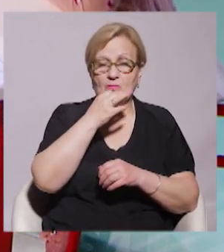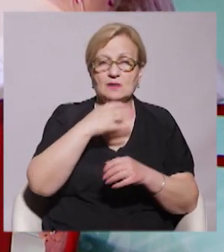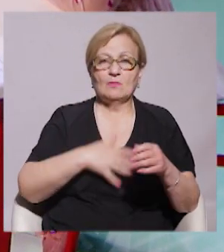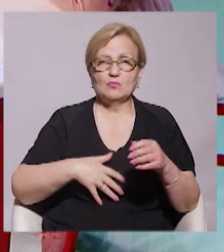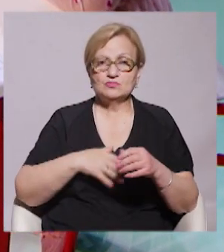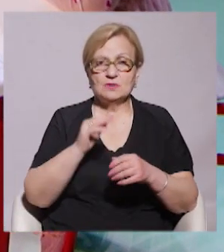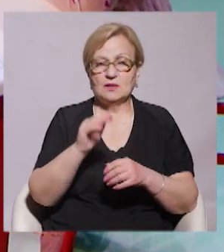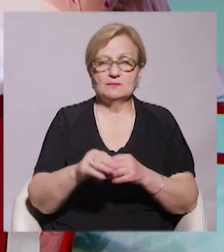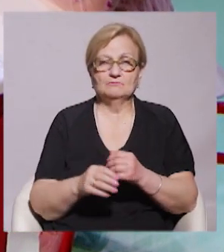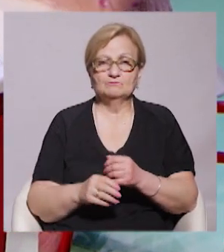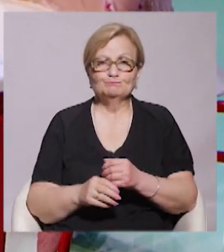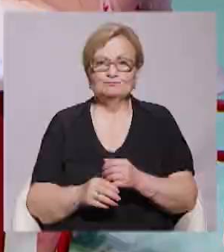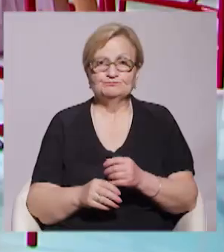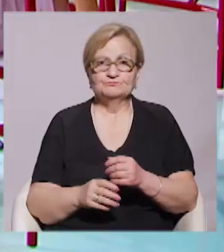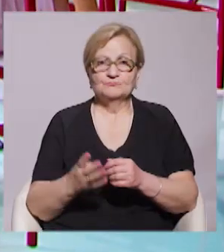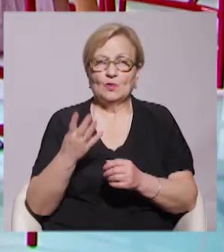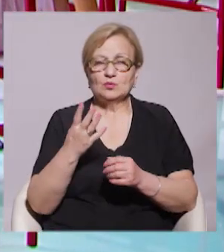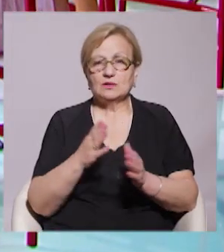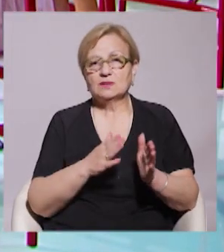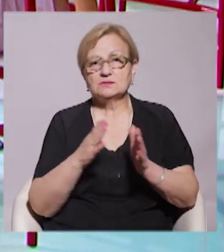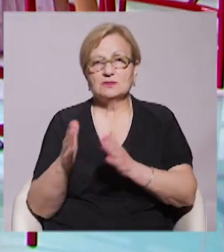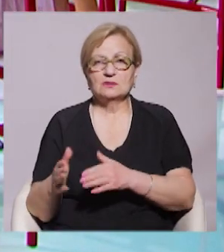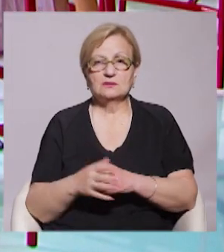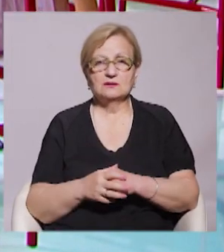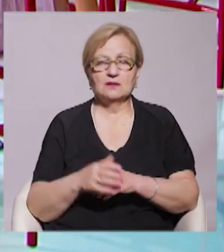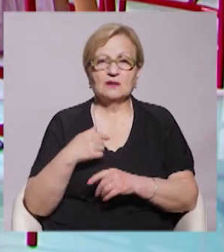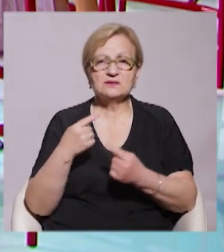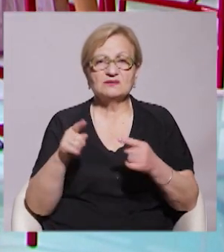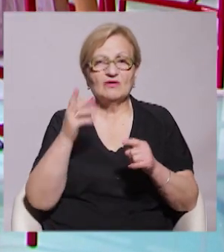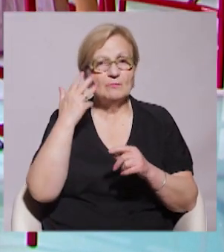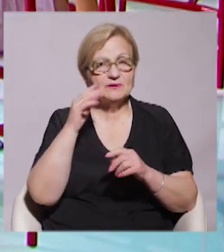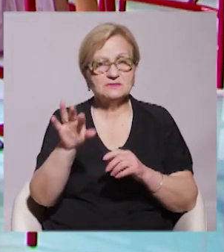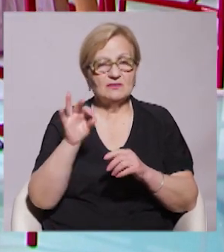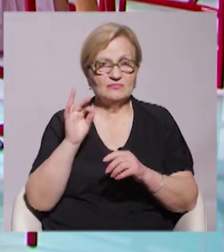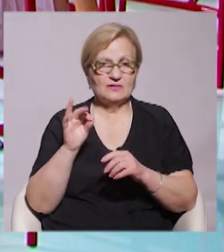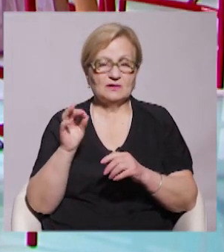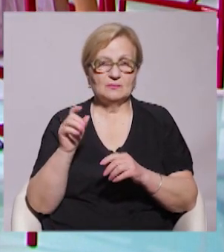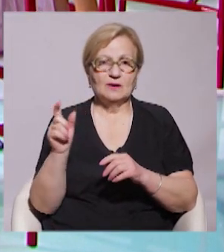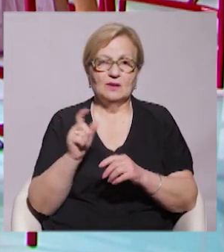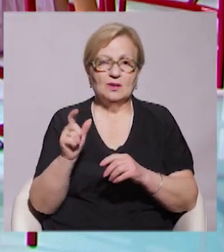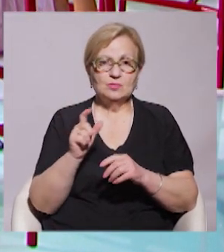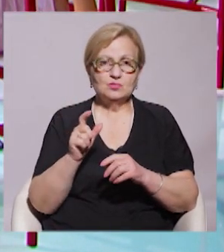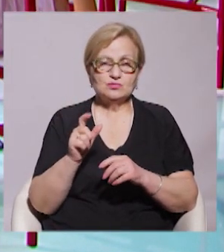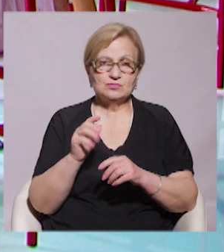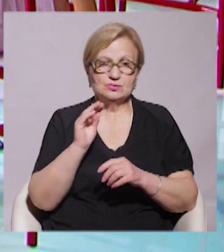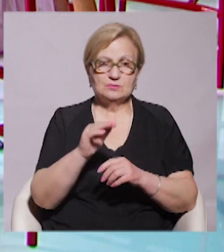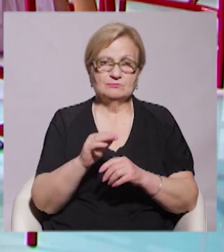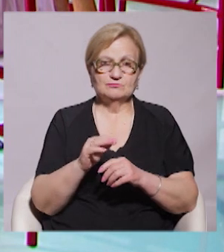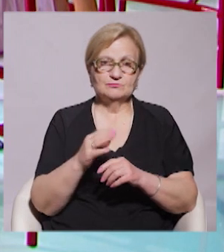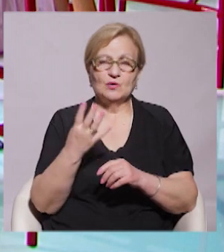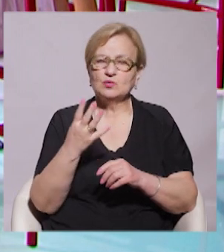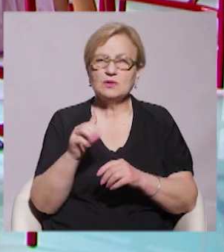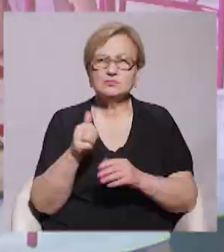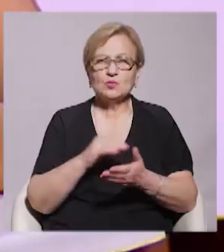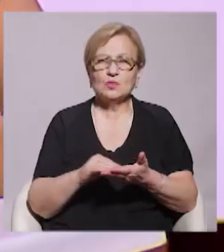მუცელი, მშვენიერია. 4-იანზე გადავიდეთ. მოდი სხვა ფერს ავიღებ. იყოს ლურჯი. და 4-იანს